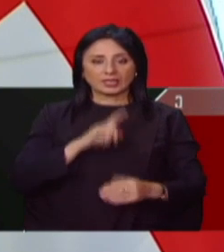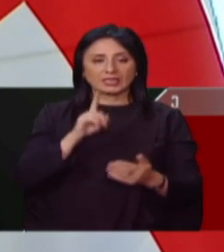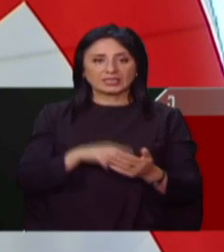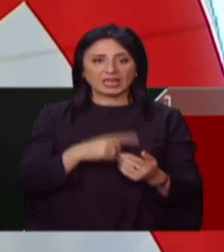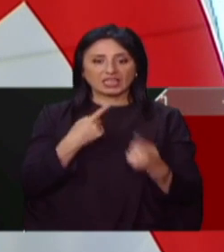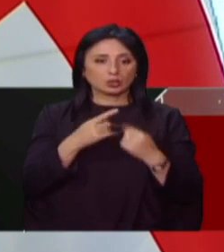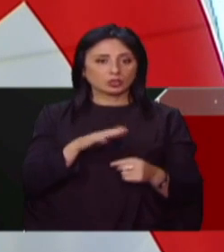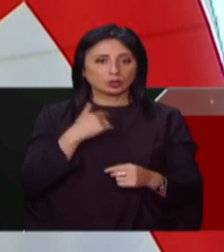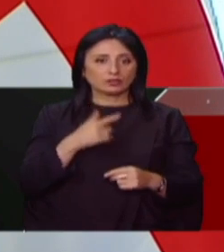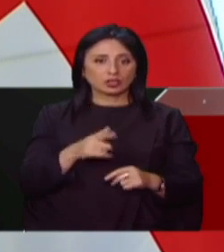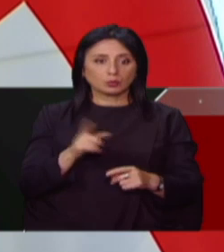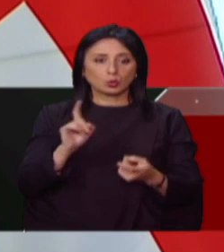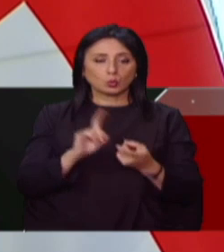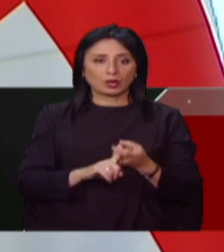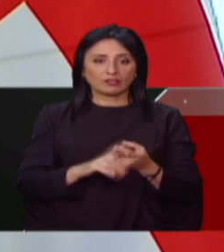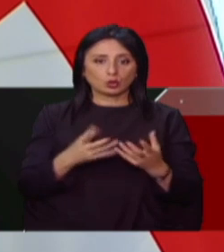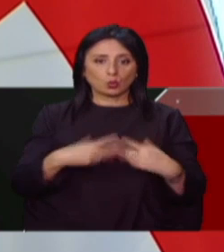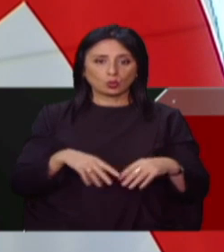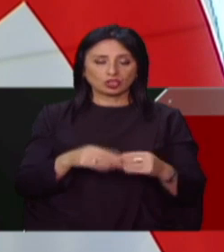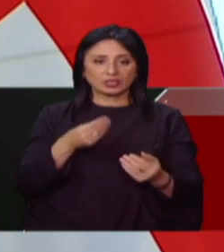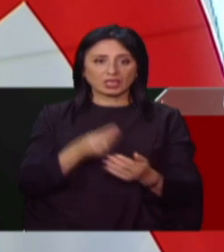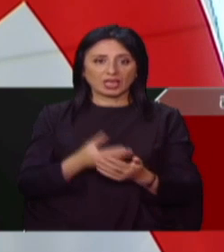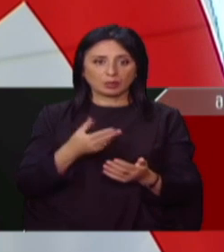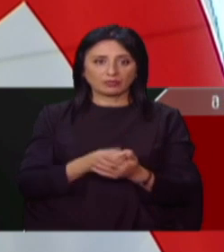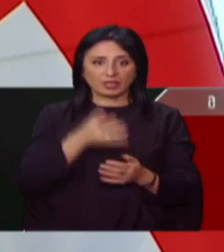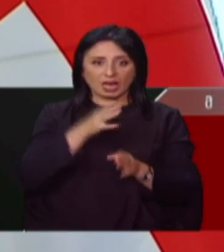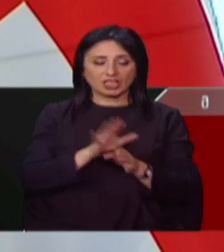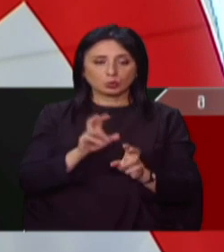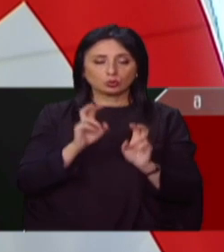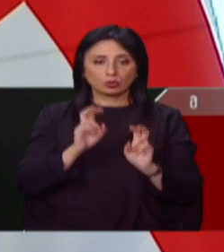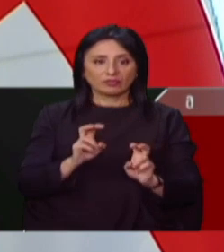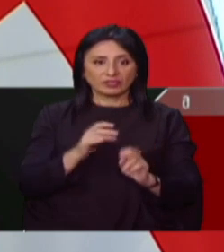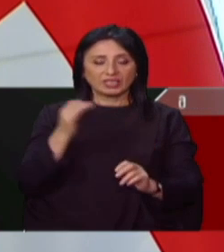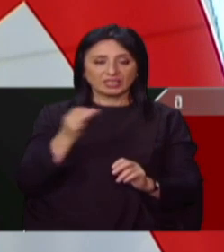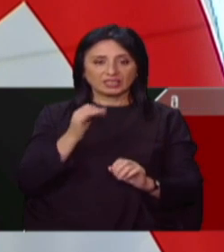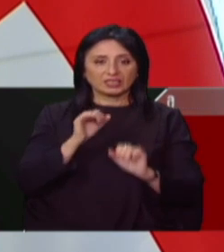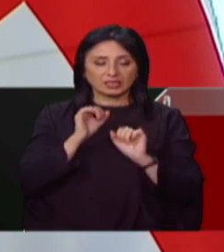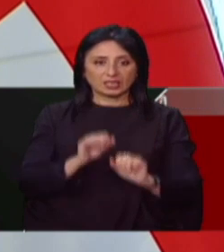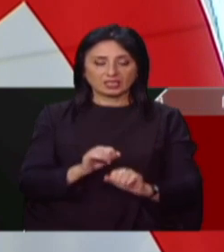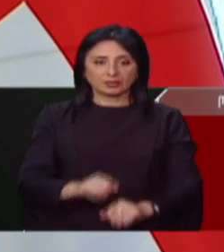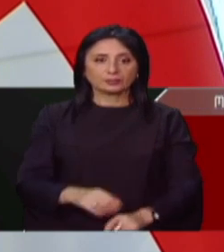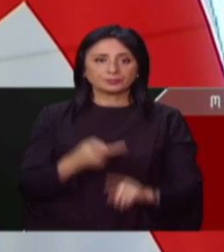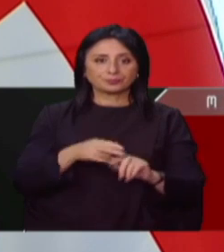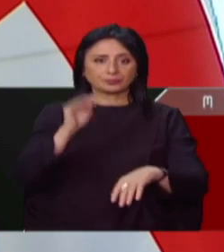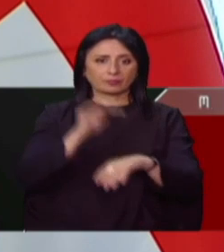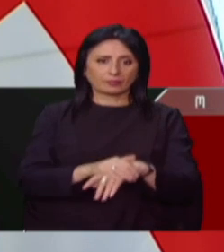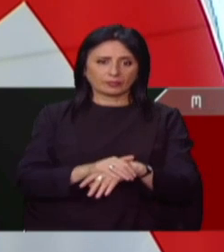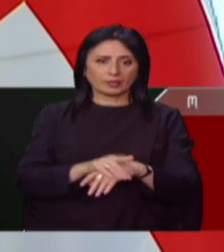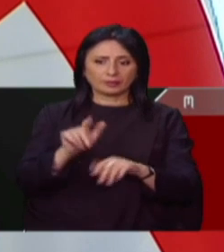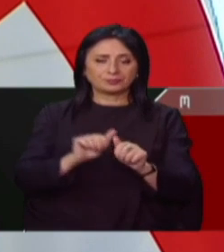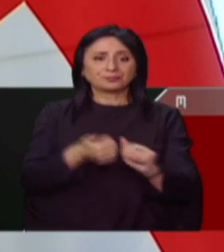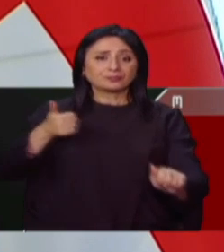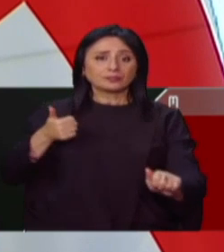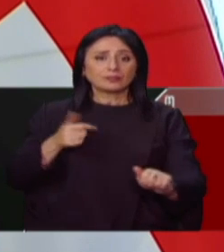საკითხზე დისკუსიას, რომელიც უკავშირდება ოჯახური ღირებულებების და არასრულწლოვანთა ინტერესების დაცვას. ეს ფაქტია, ისინი